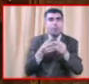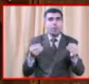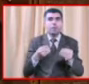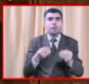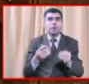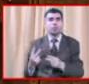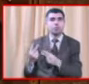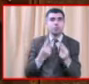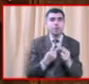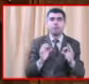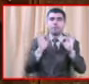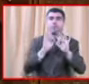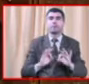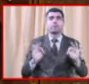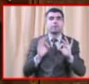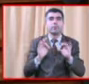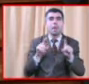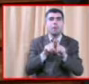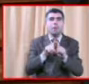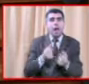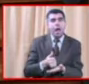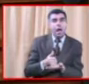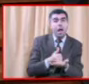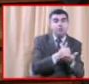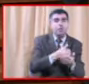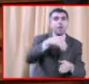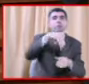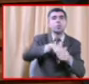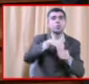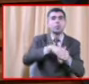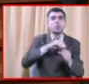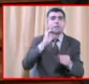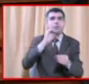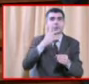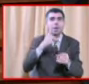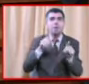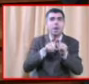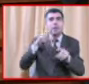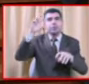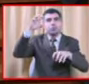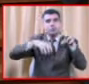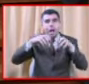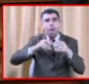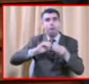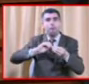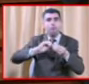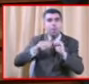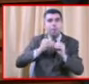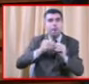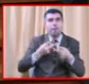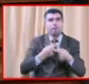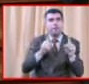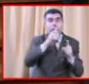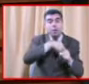مساءلة على صندوق ديال الكوارث الطبيعية، الحكومة السابقة كانت كتفعلوا، هذه الحكومة في